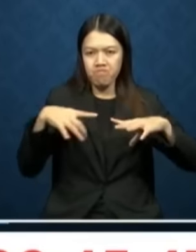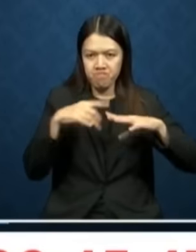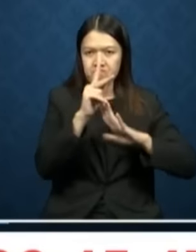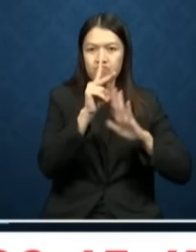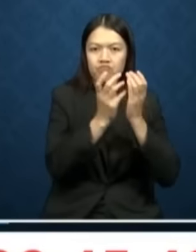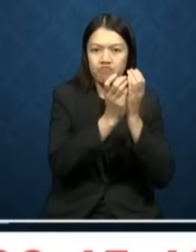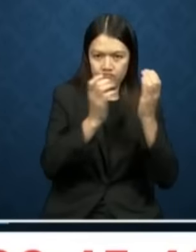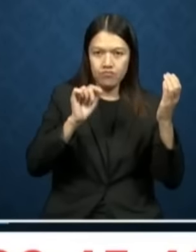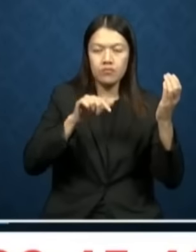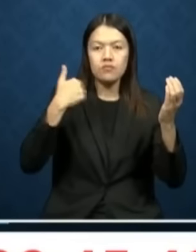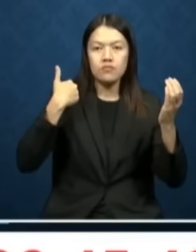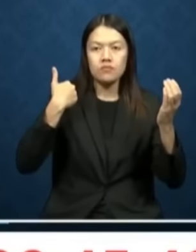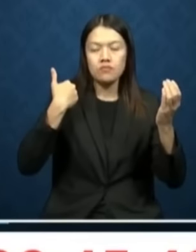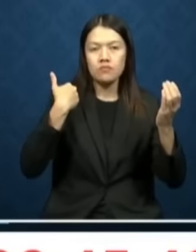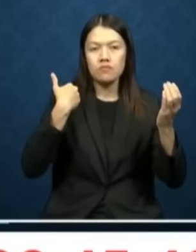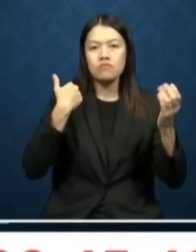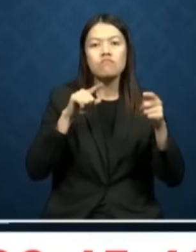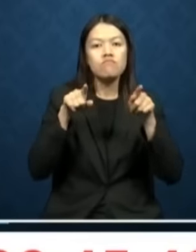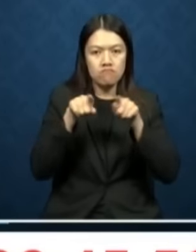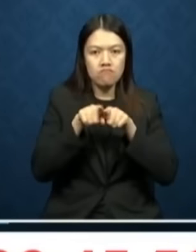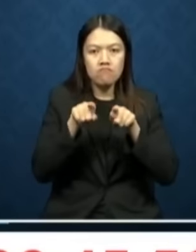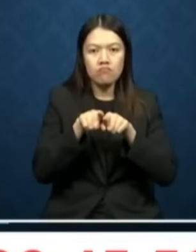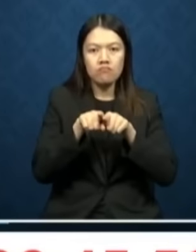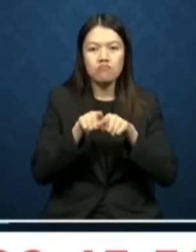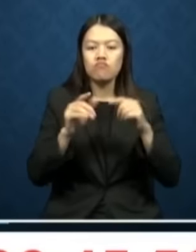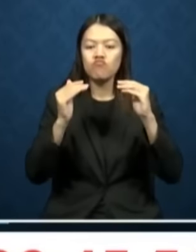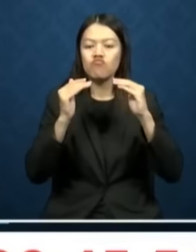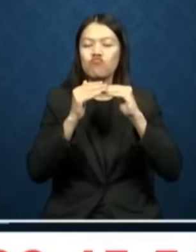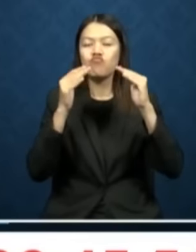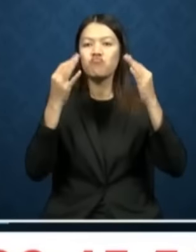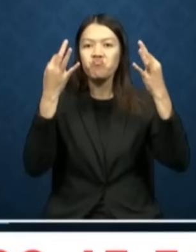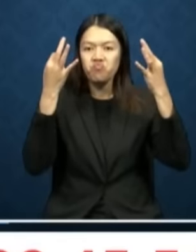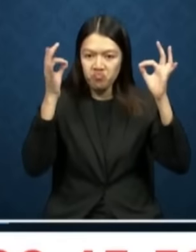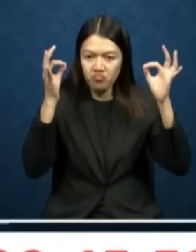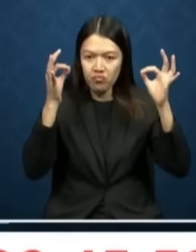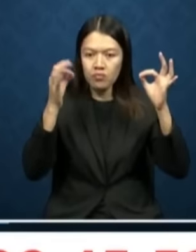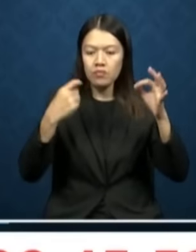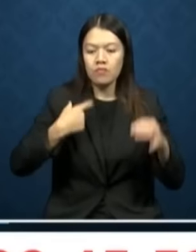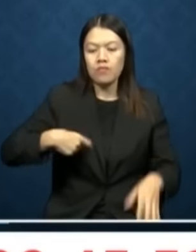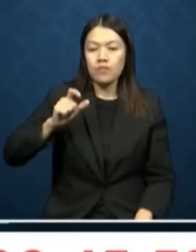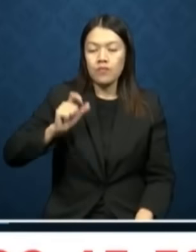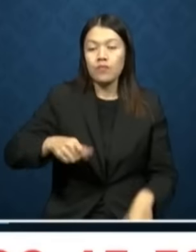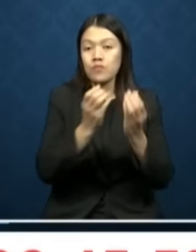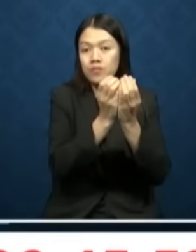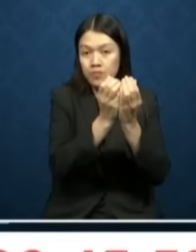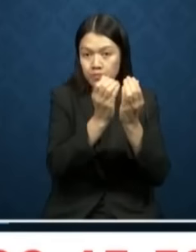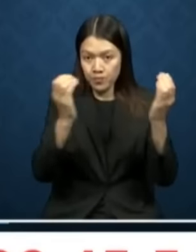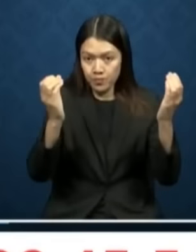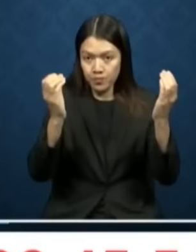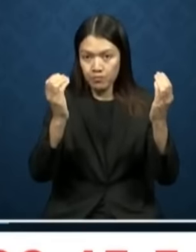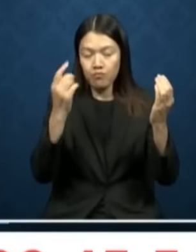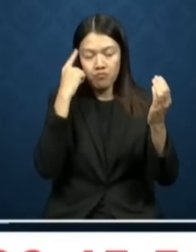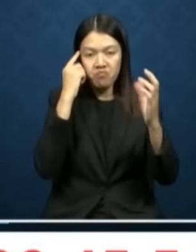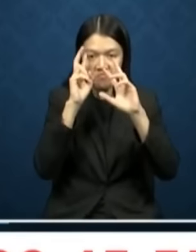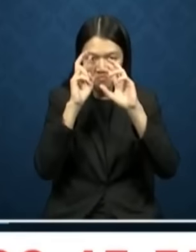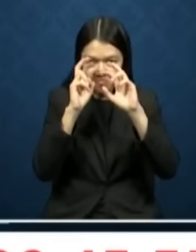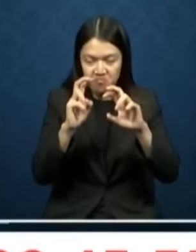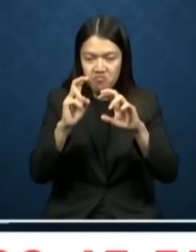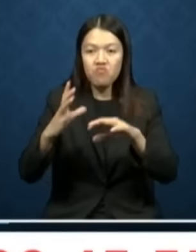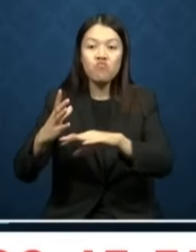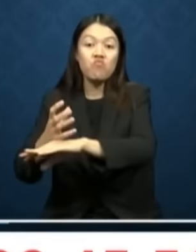มนูญเช่นเดียวกับการใช้สิทธิเสรีภาพที่ศาลรัฐธรรมนูญเคยมีคำวินิจฉัยเกี่ยวกับพรรคการเมื